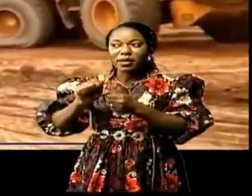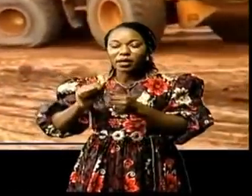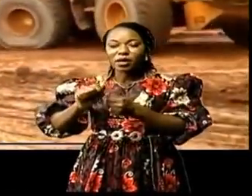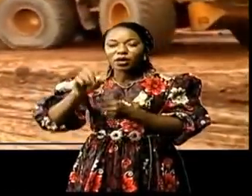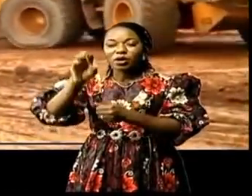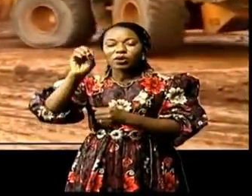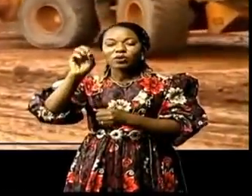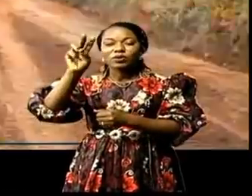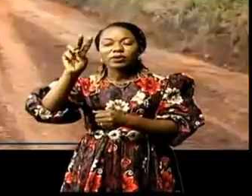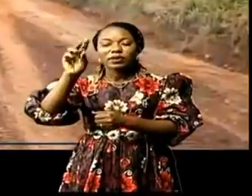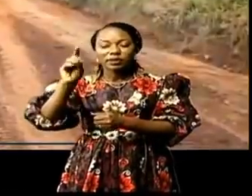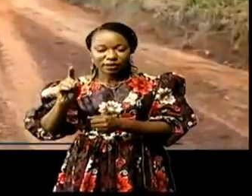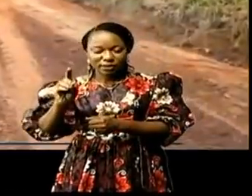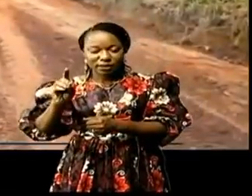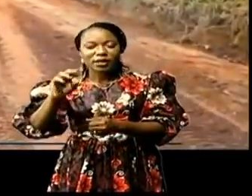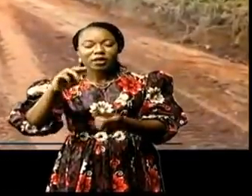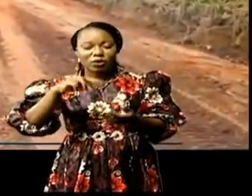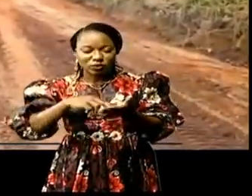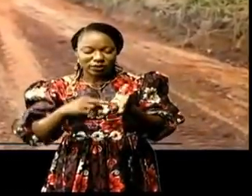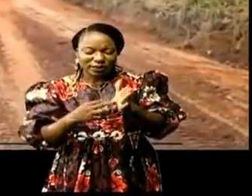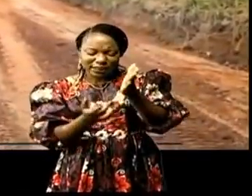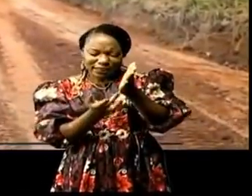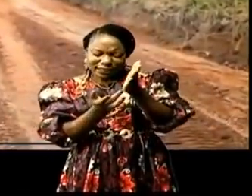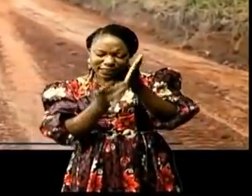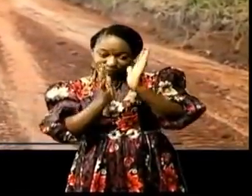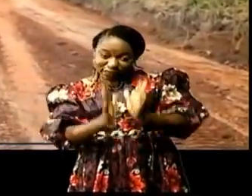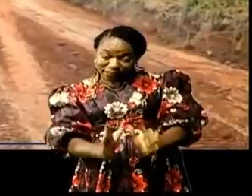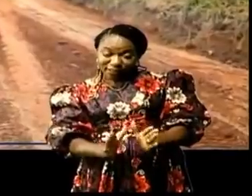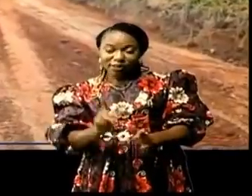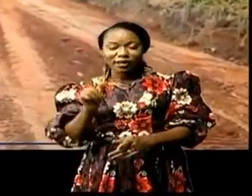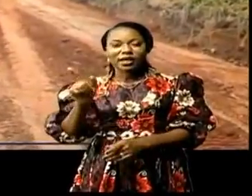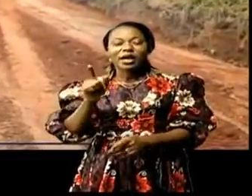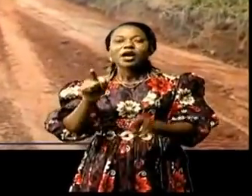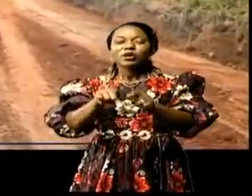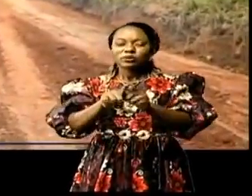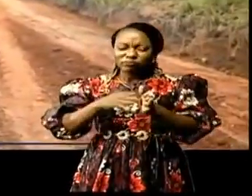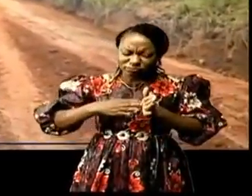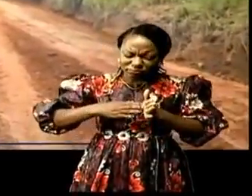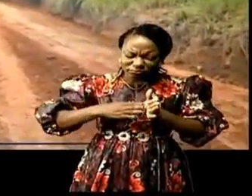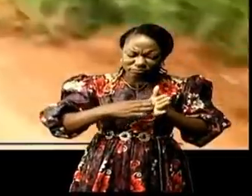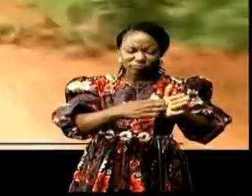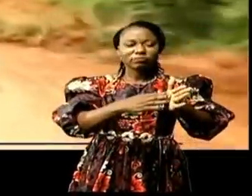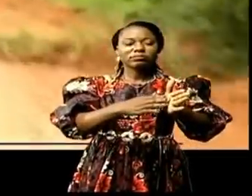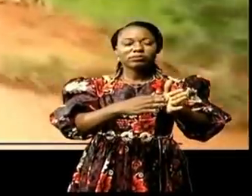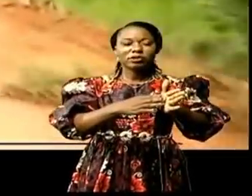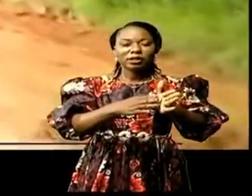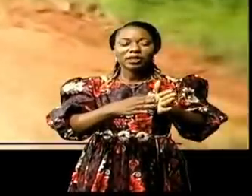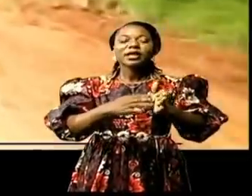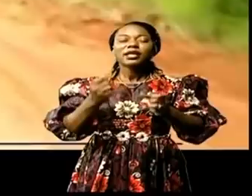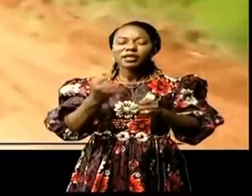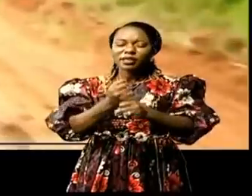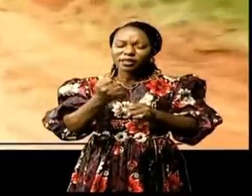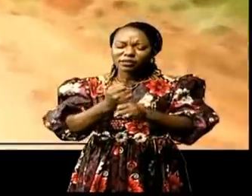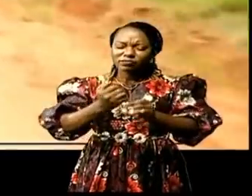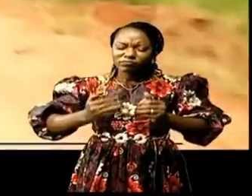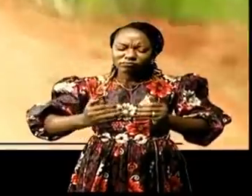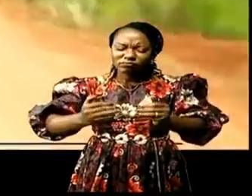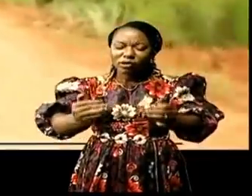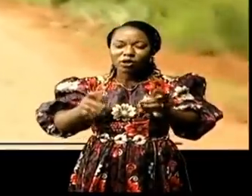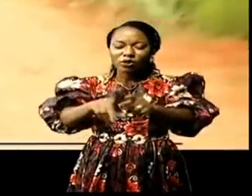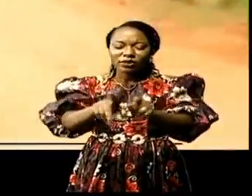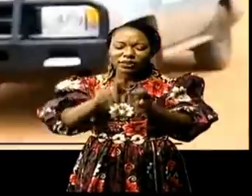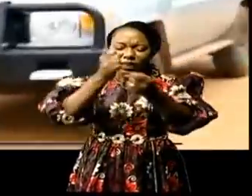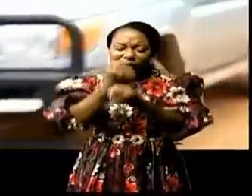général de l'office de route, l'ingénieur Herman Mutima Sakrini, qui suit de près l'évolution des travaux, tient au respect du